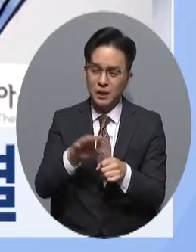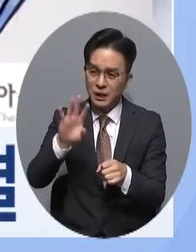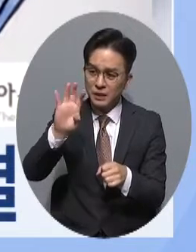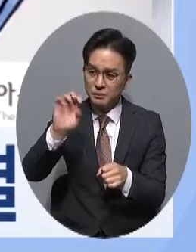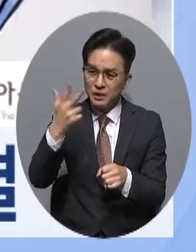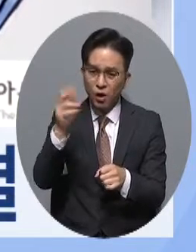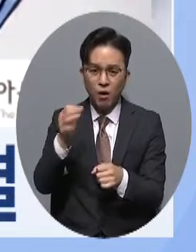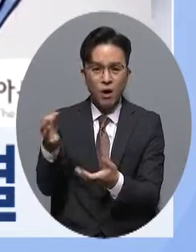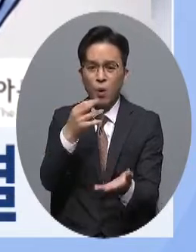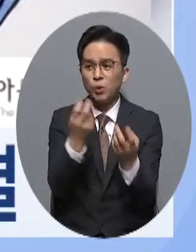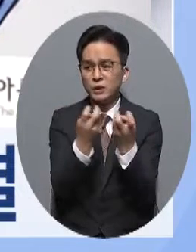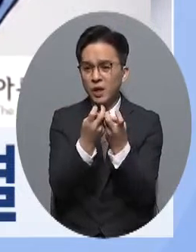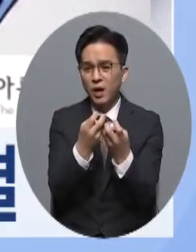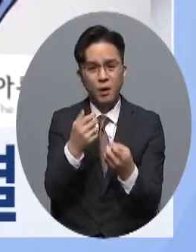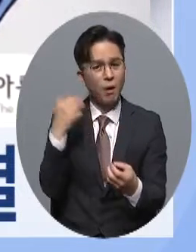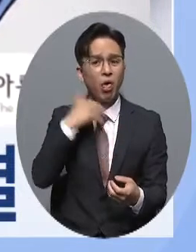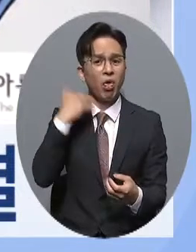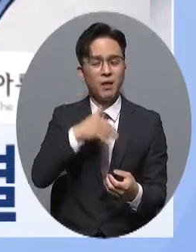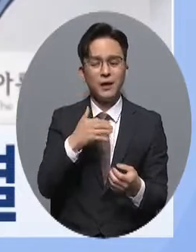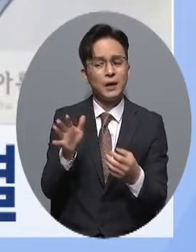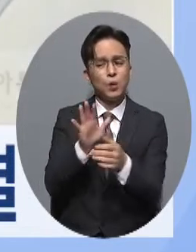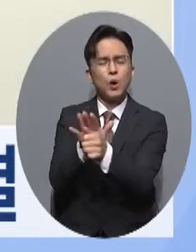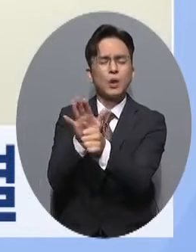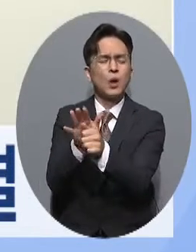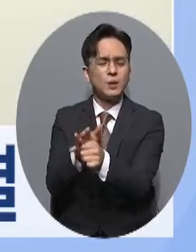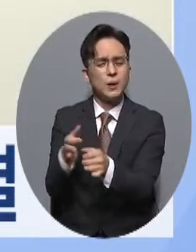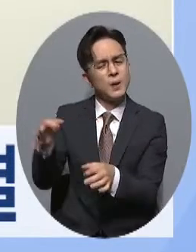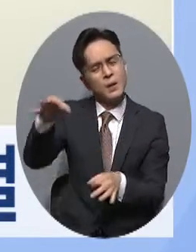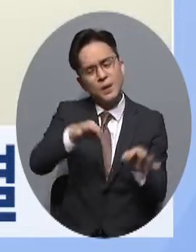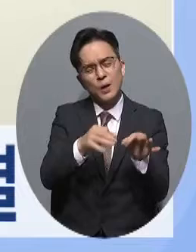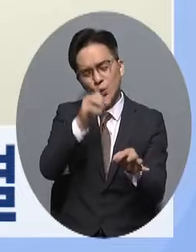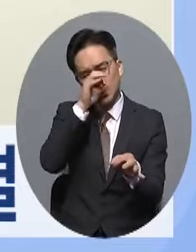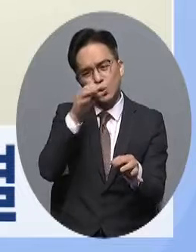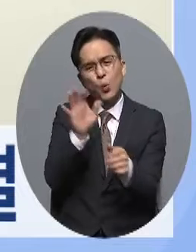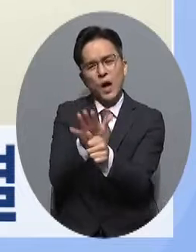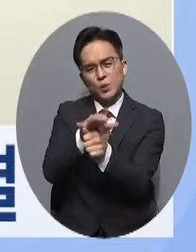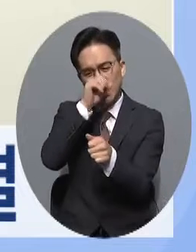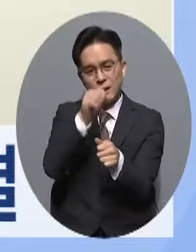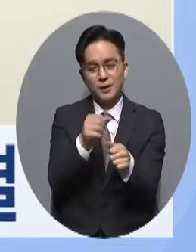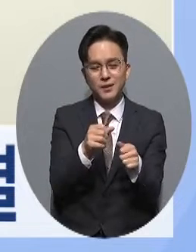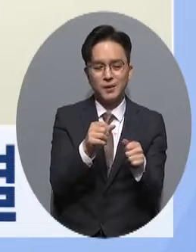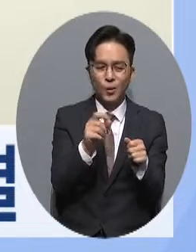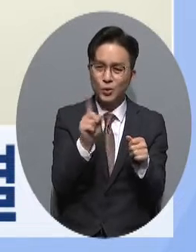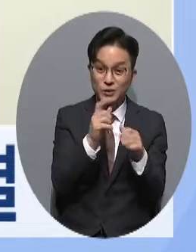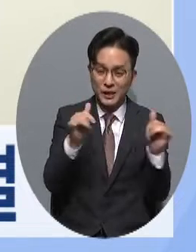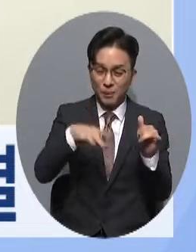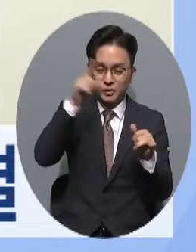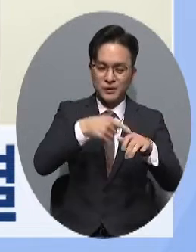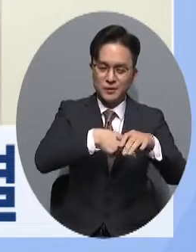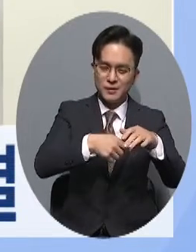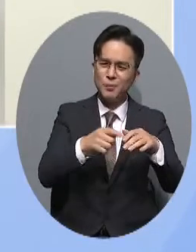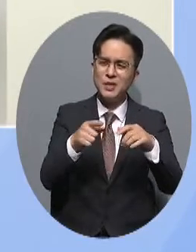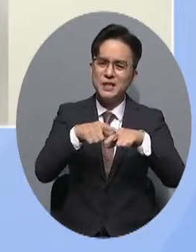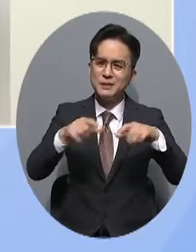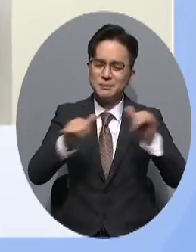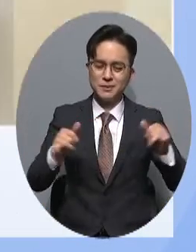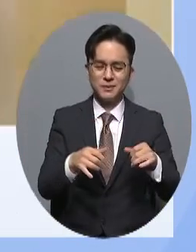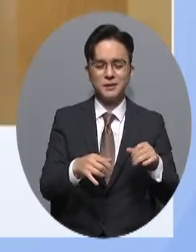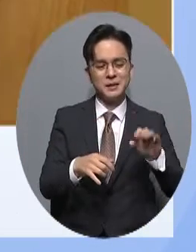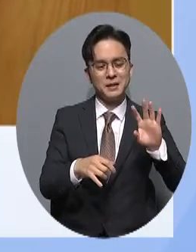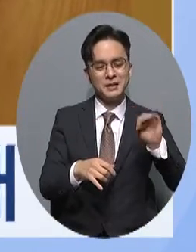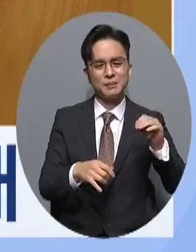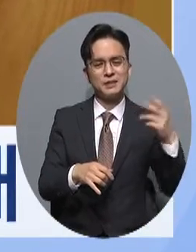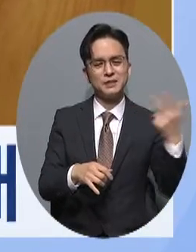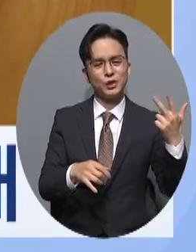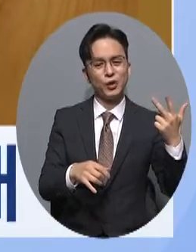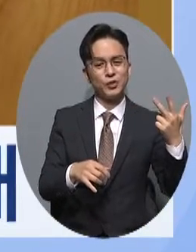호응을 얻어 가지고 한 14억 정도의 모금이 있었던 그런 계기가 있었는데요 그 당시 17대 국회에서도 이런